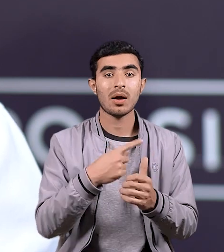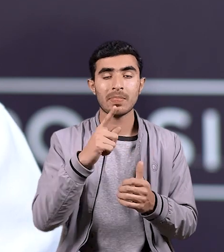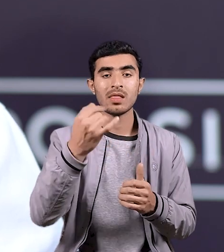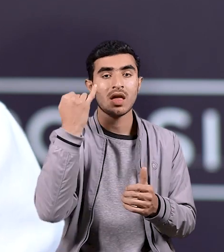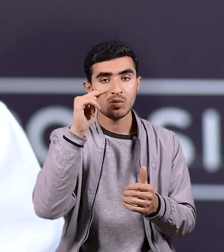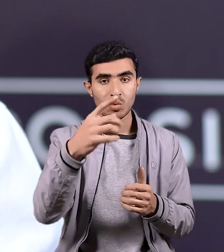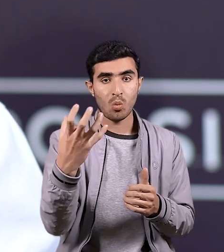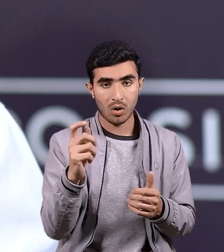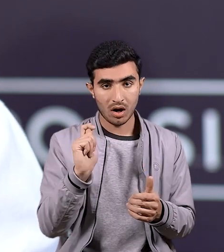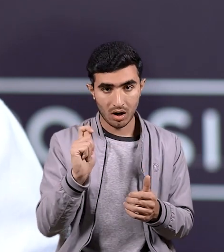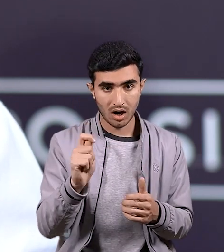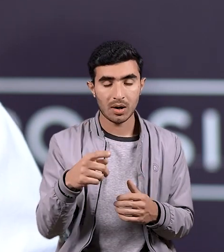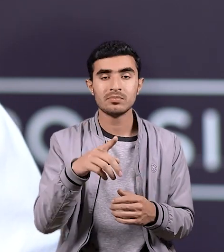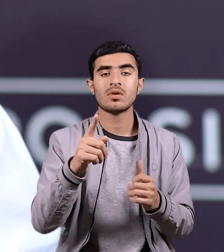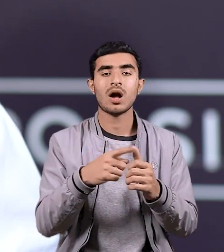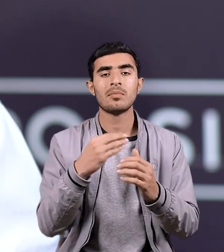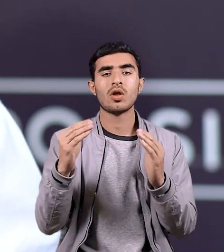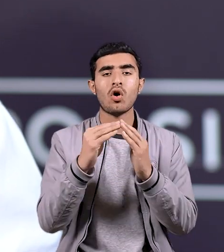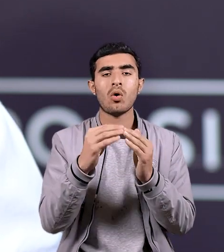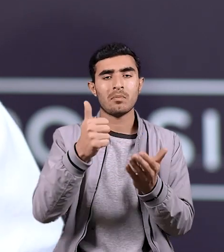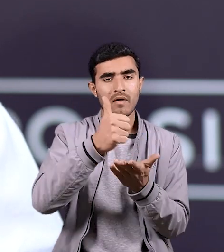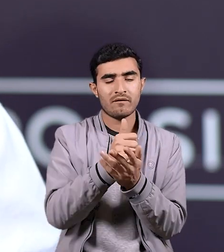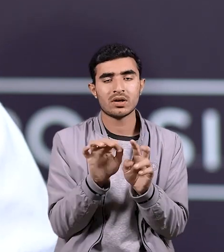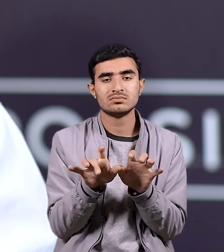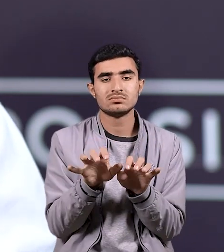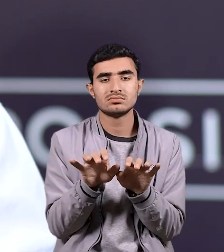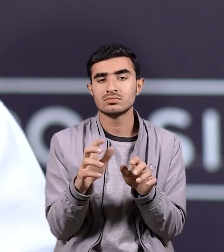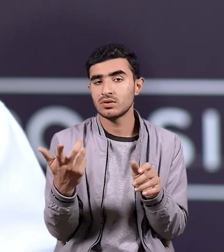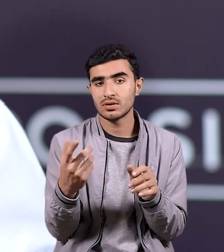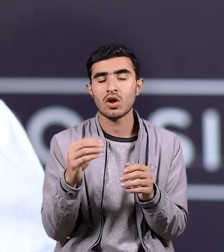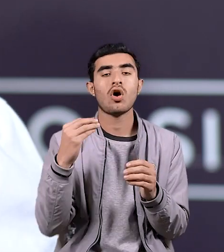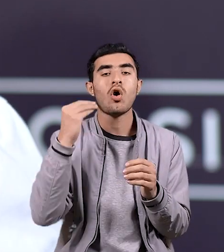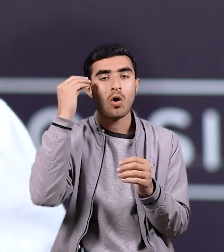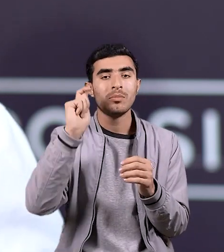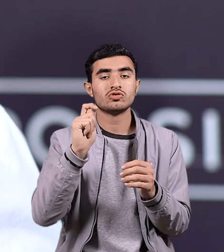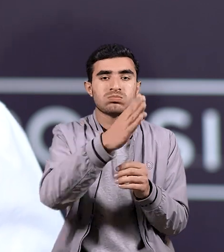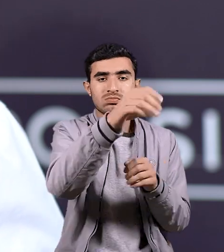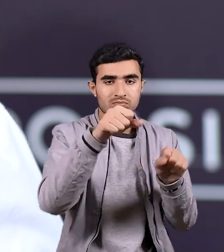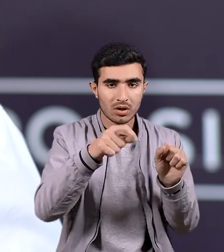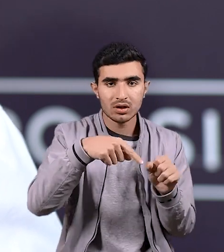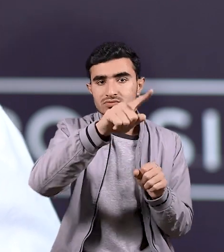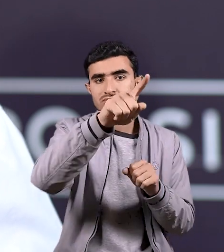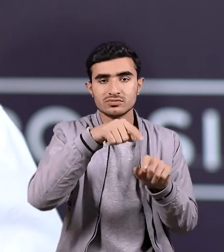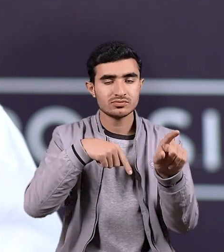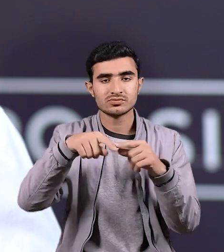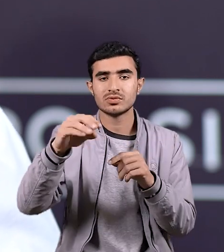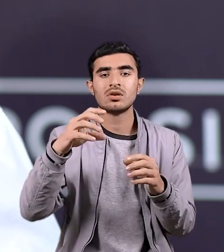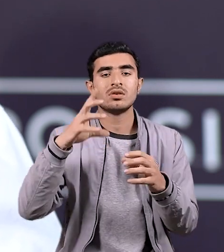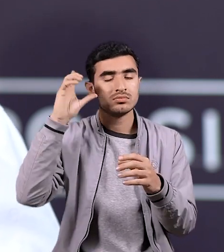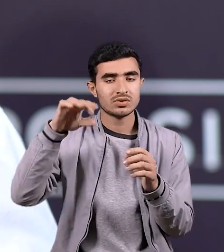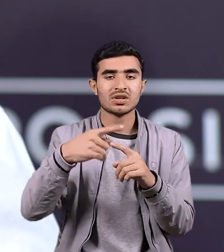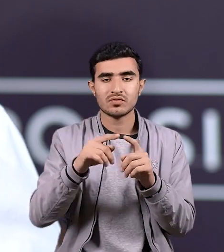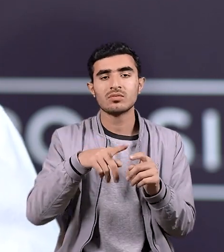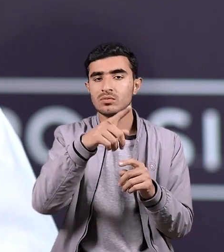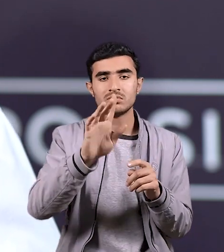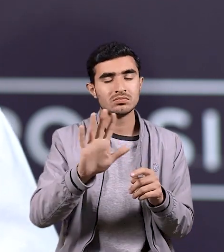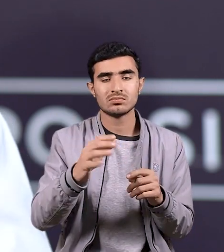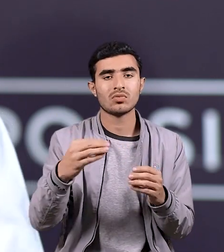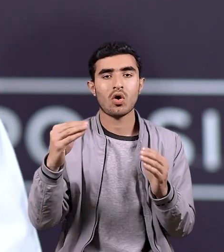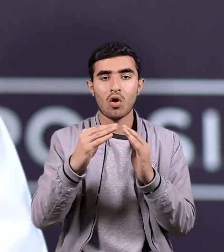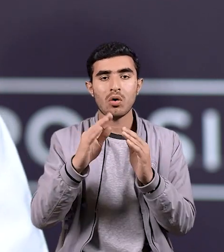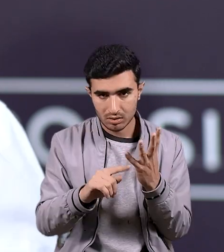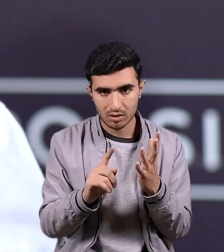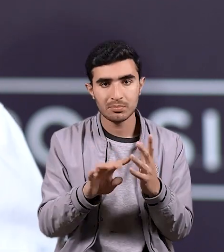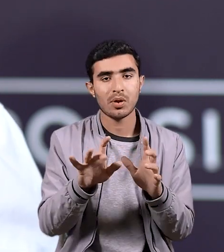सबसे बड़ा फ़ायदा है कि आपको कोई नौकरी करने के लिए, कुछ करने के लिए अपना शहर या घर छोड़ने की ज़रूरत नहीं है। ये सब कुछ आप अपने घर के अंदर चारदीवारी में रहते हुए